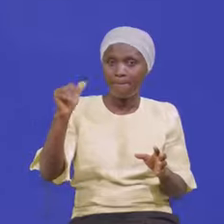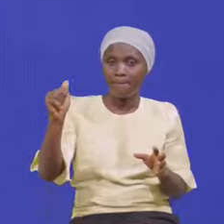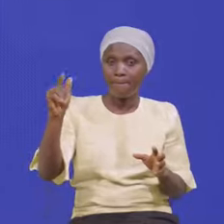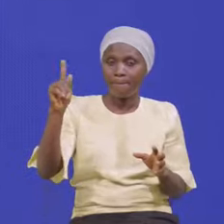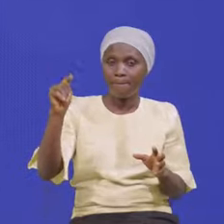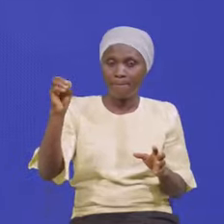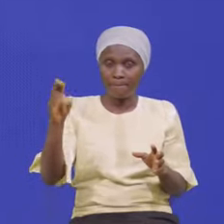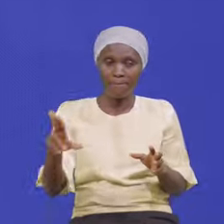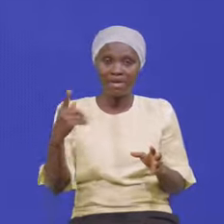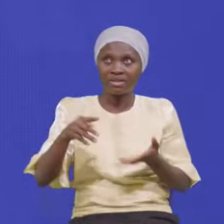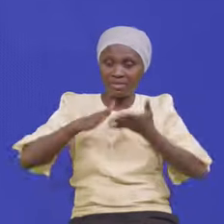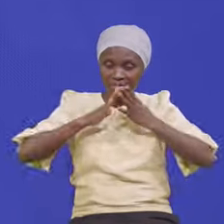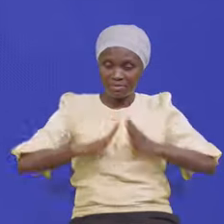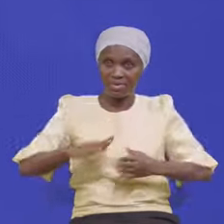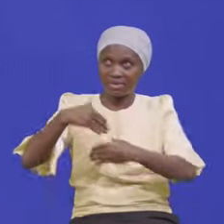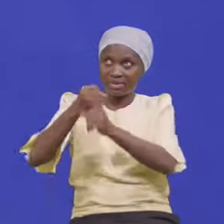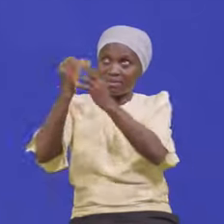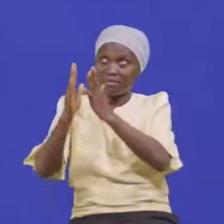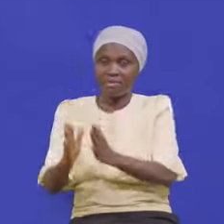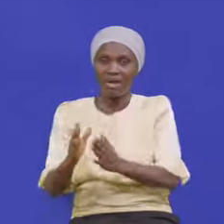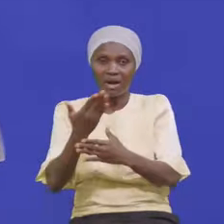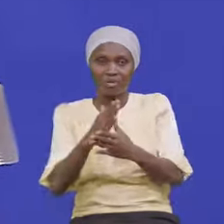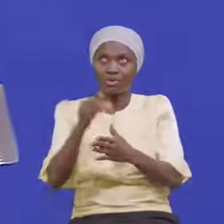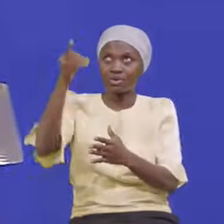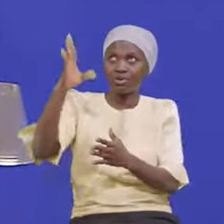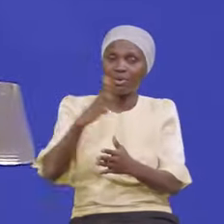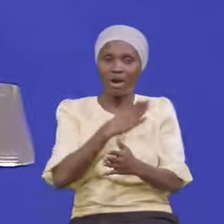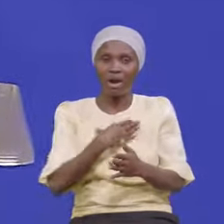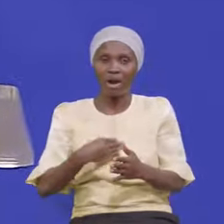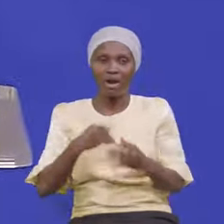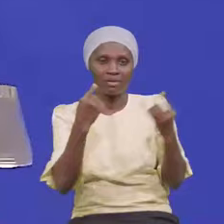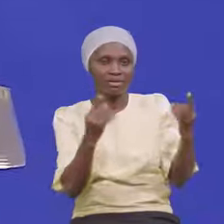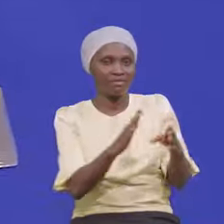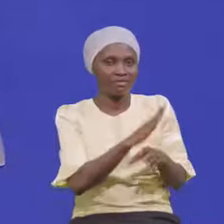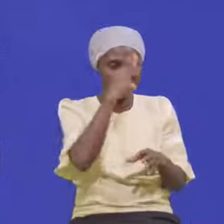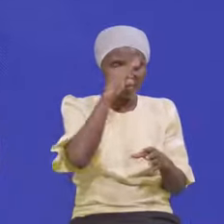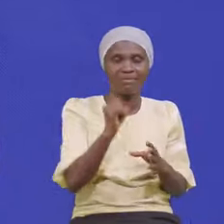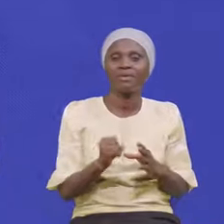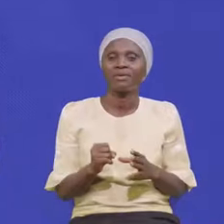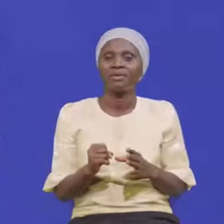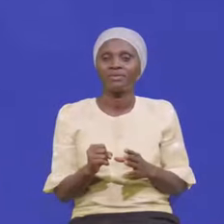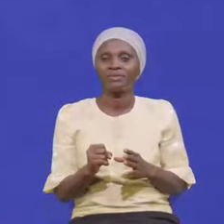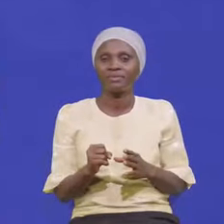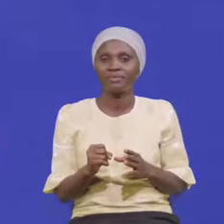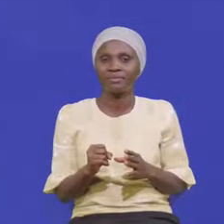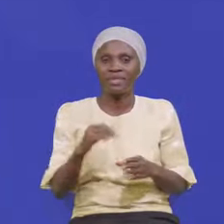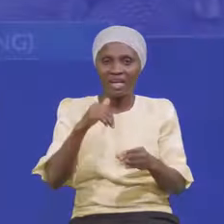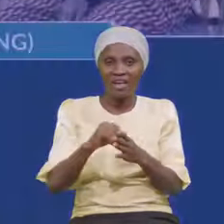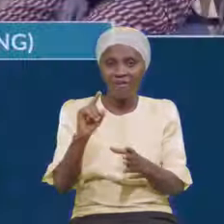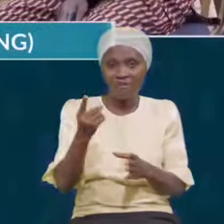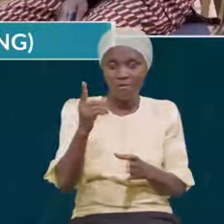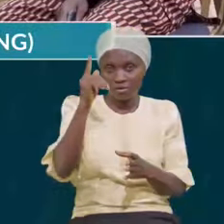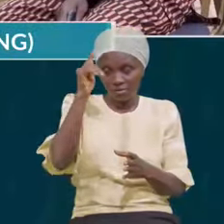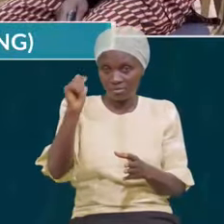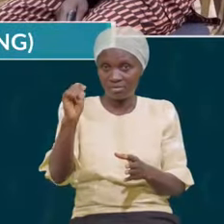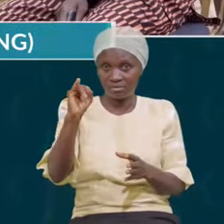Between God and sinful man, ఆయన మానవునికి, పాపగ్రస్తమైన మానవునికి, దేవునికి మధ్యవర్తి. Look at 1 Timothy chapter 2, మొదటి